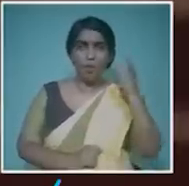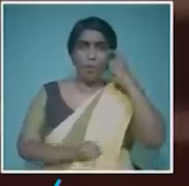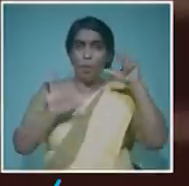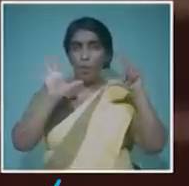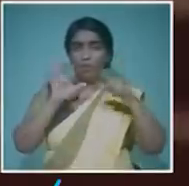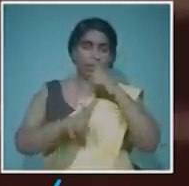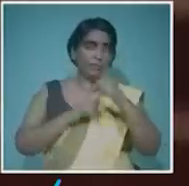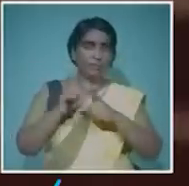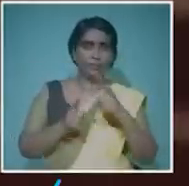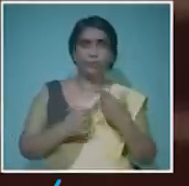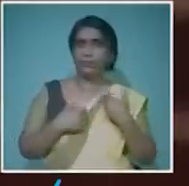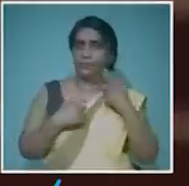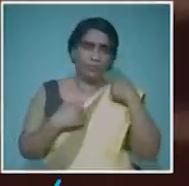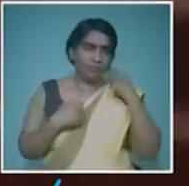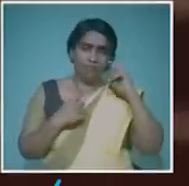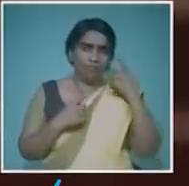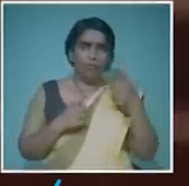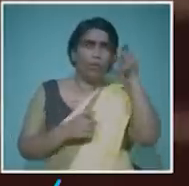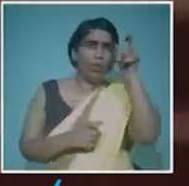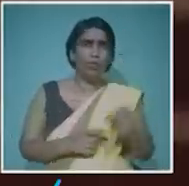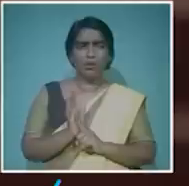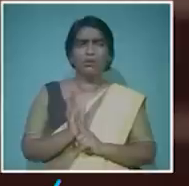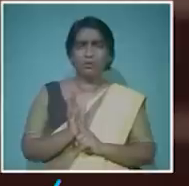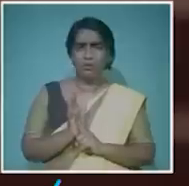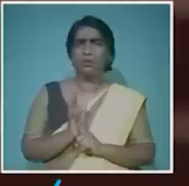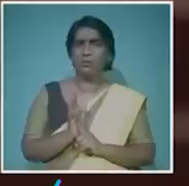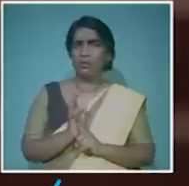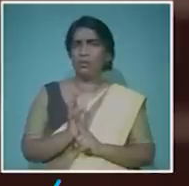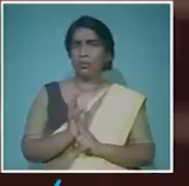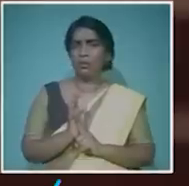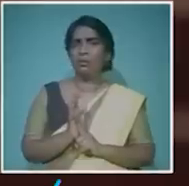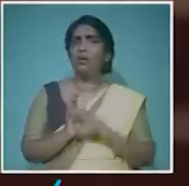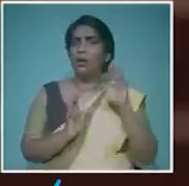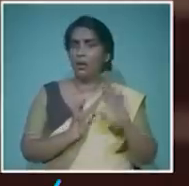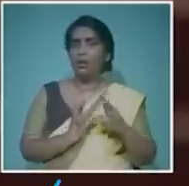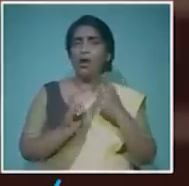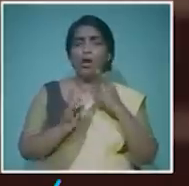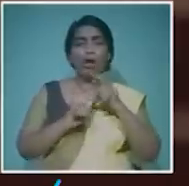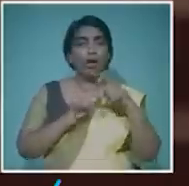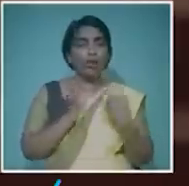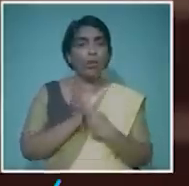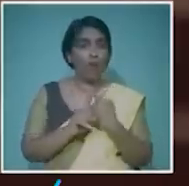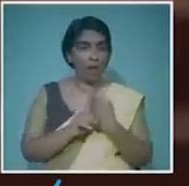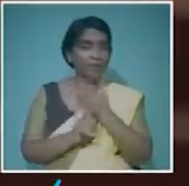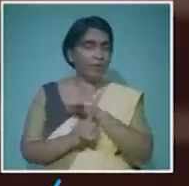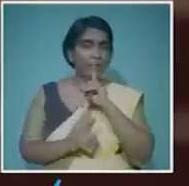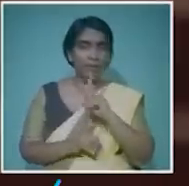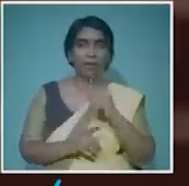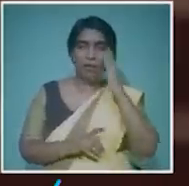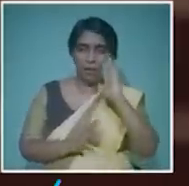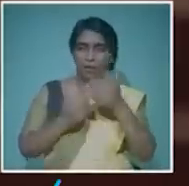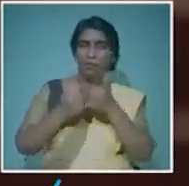ගැන කතා කරනවා. මම දන්නේ නැහැ, මම නම් එහෙම කෙනෙක් මේක දන්නේ නැහැ. හැබැයි ආචාර්ය කොල්ලිනාරසිල්ල මැතිතුමා කිව්වා